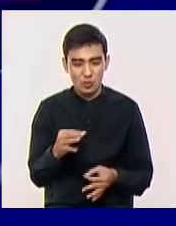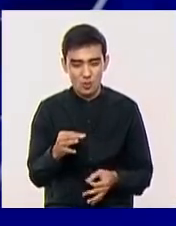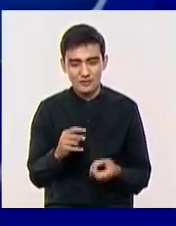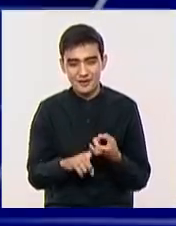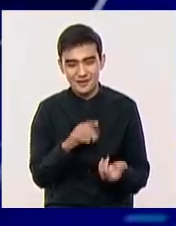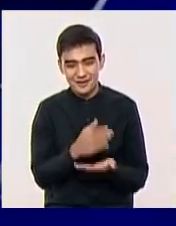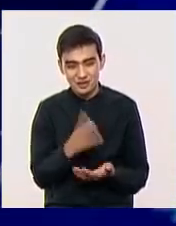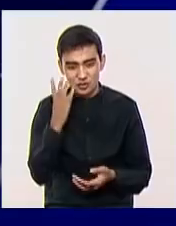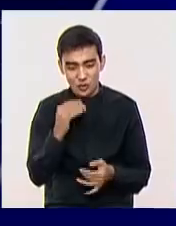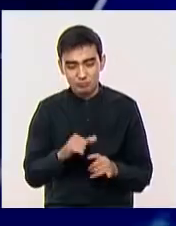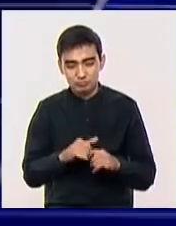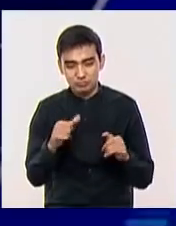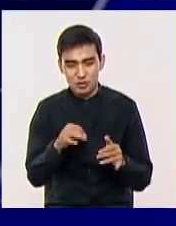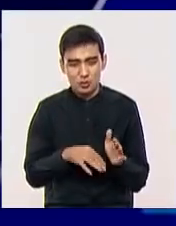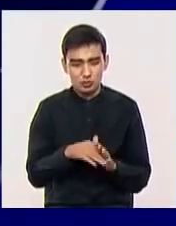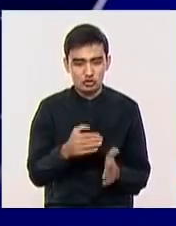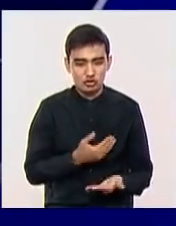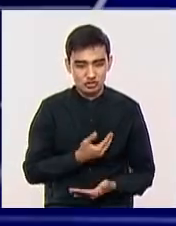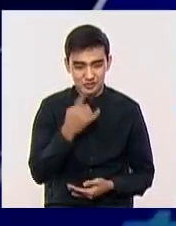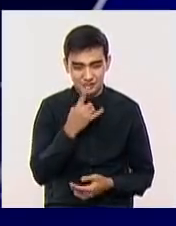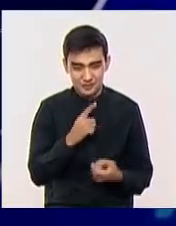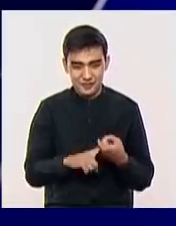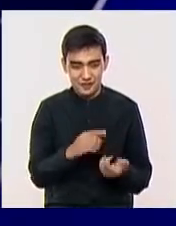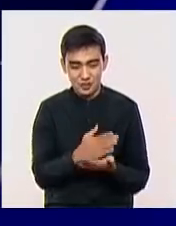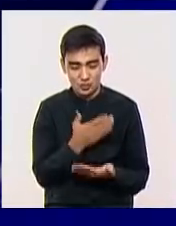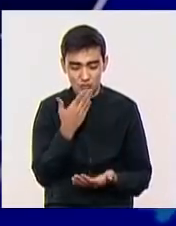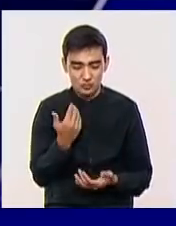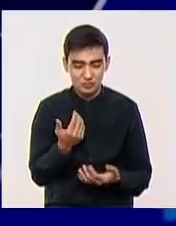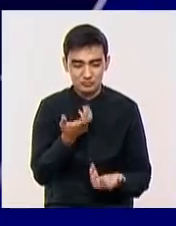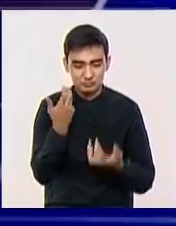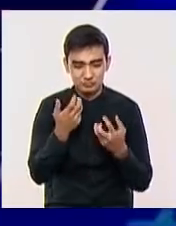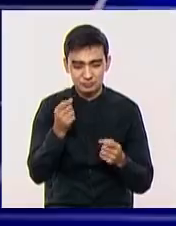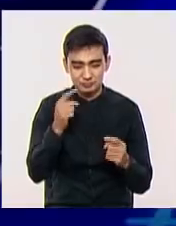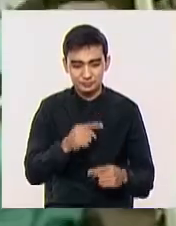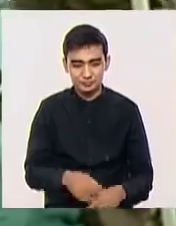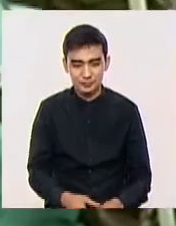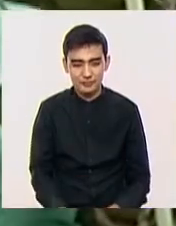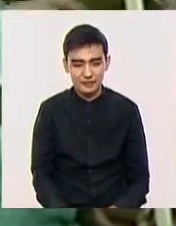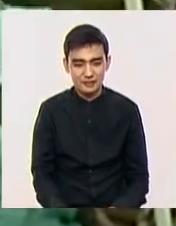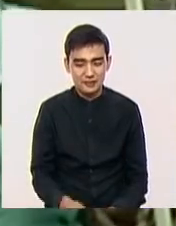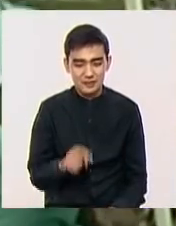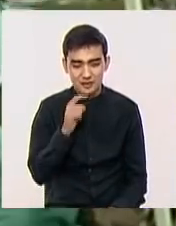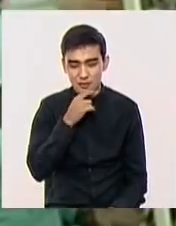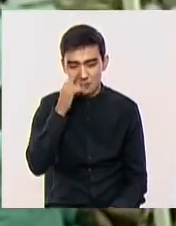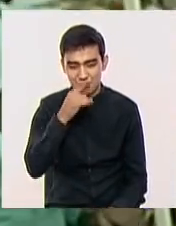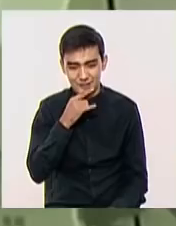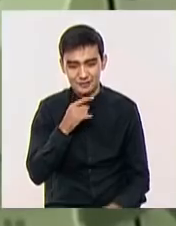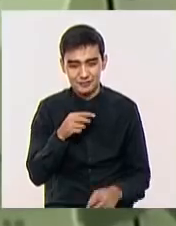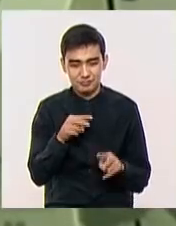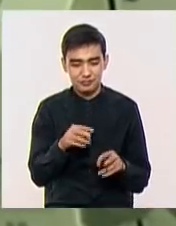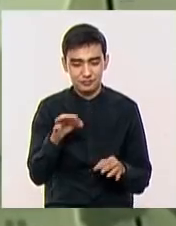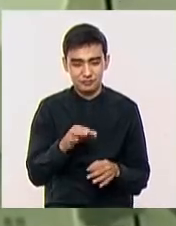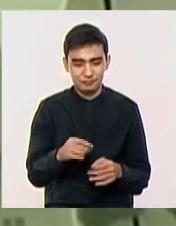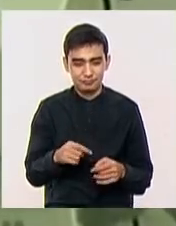вместе с цифрами улучшается и уровень жизни казахстанцев? Разбирался Нургали Карабаев. Экономика Казахстана держит курс